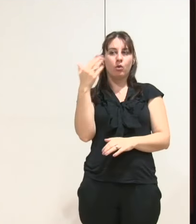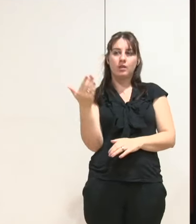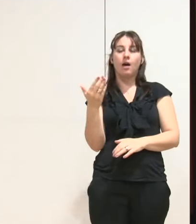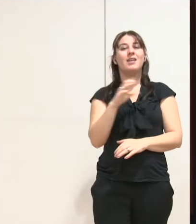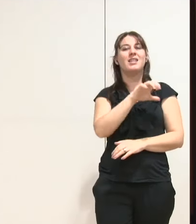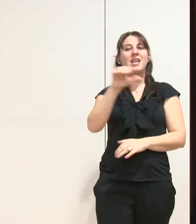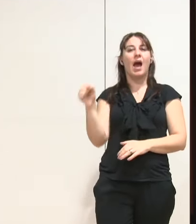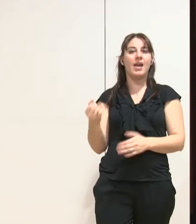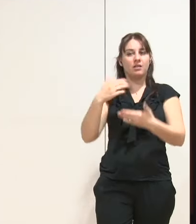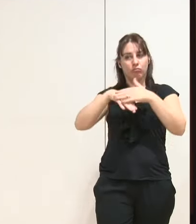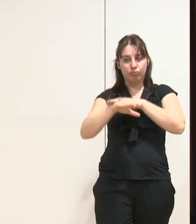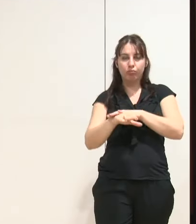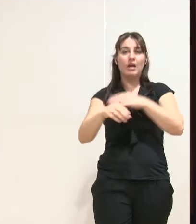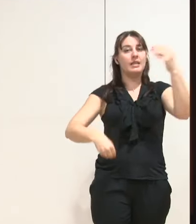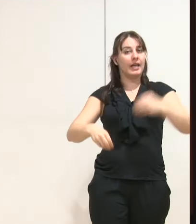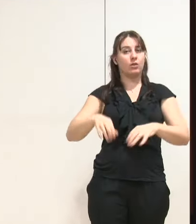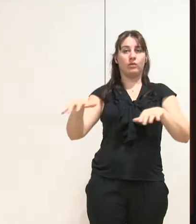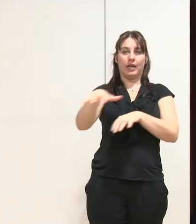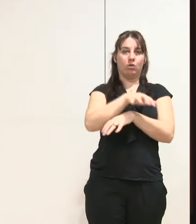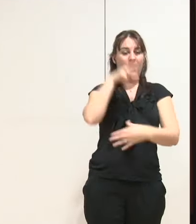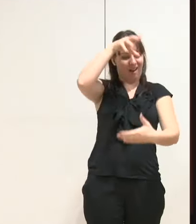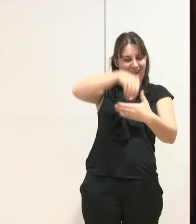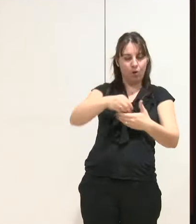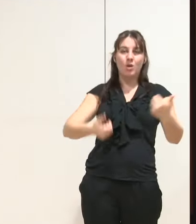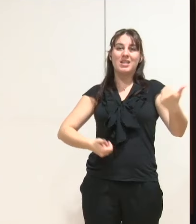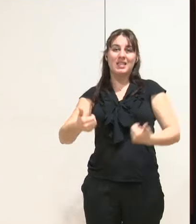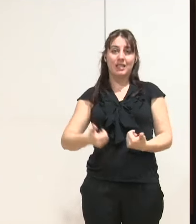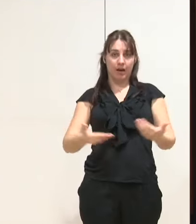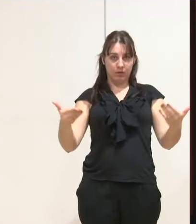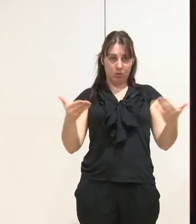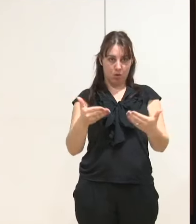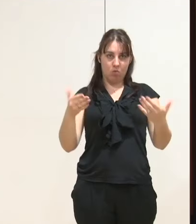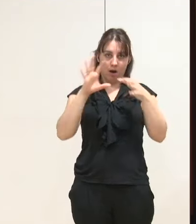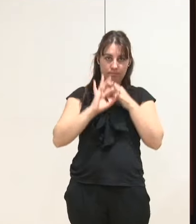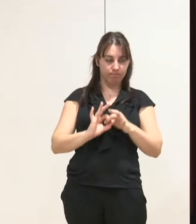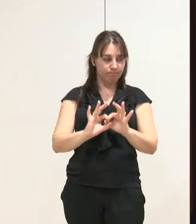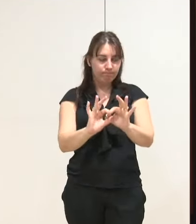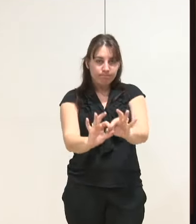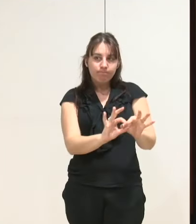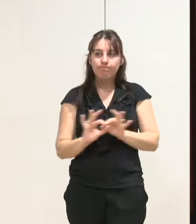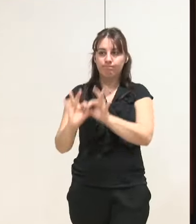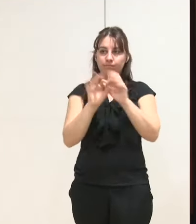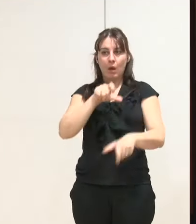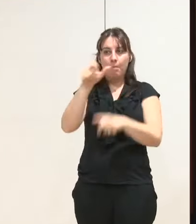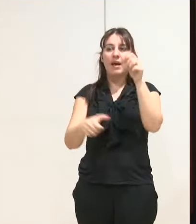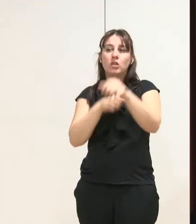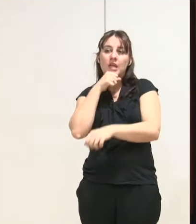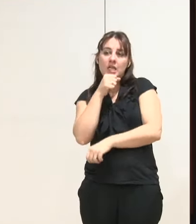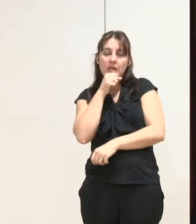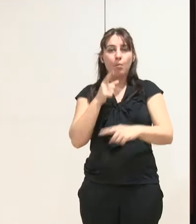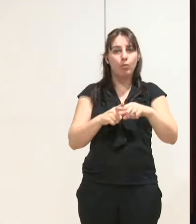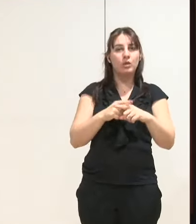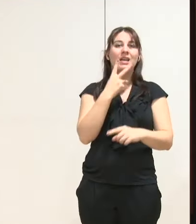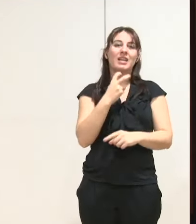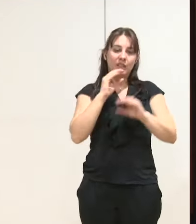du CCAS comportait des services liés à la vie sociale dans le grand âge à l'exercice de la citoyenneté à